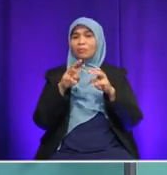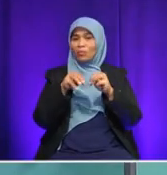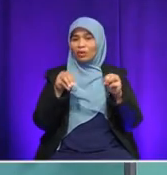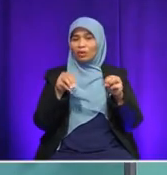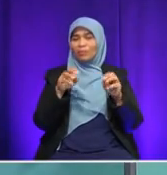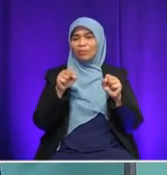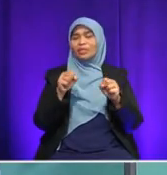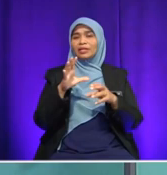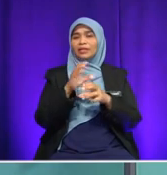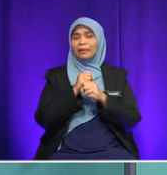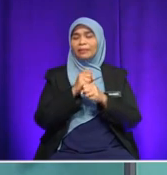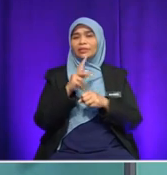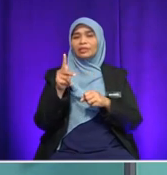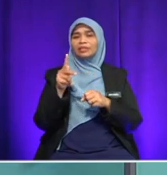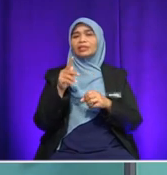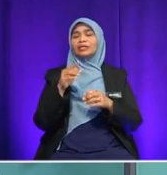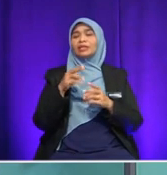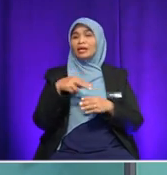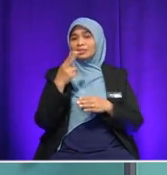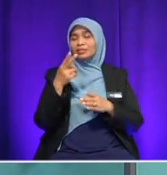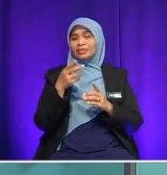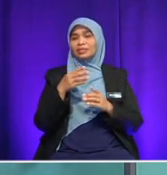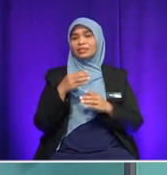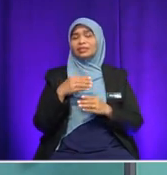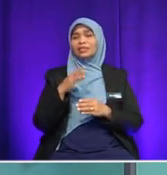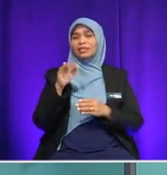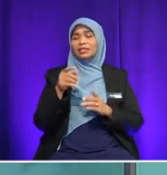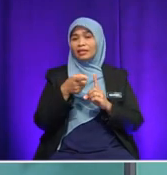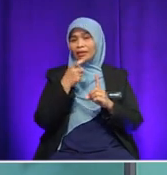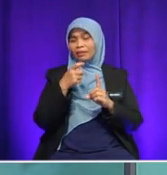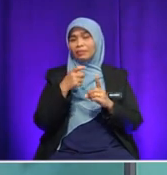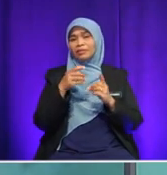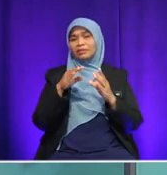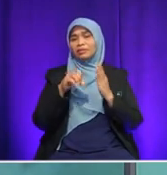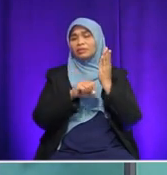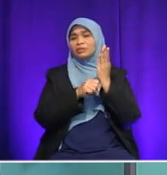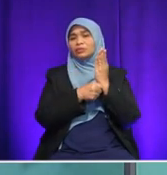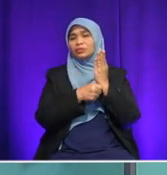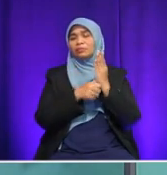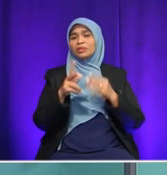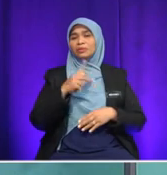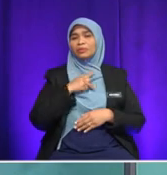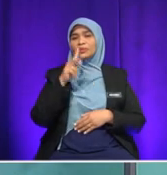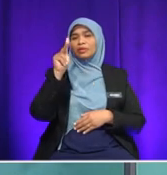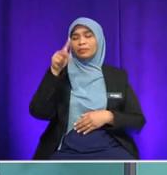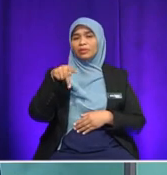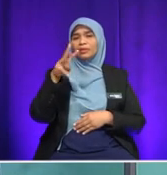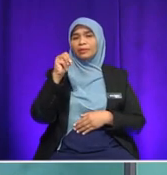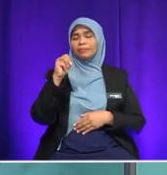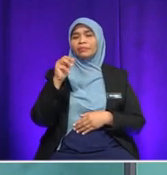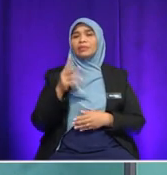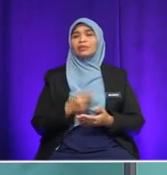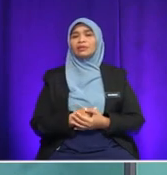murid-murid sendiri boleh dapatkan hasil ataupun yang telah kita pelajari hari ini dalam sumberku KPM